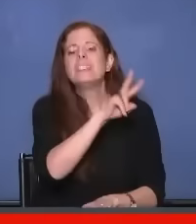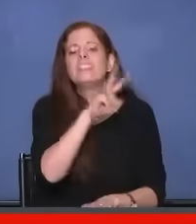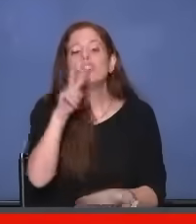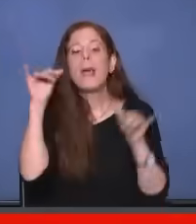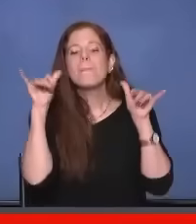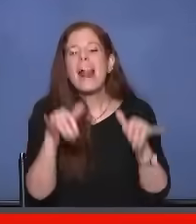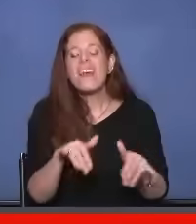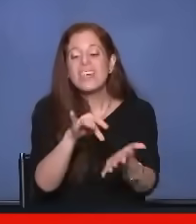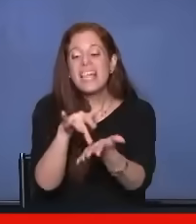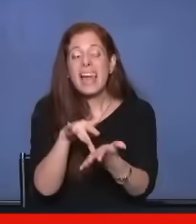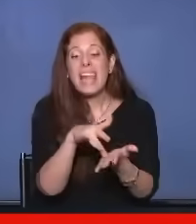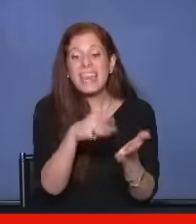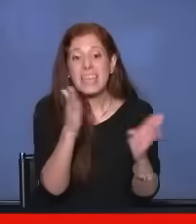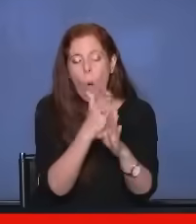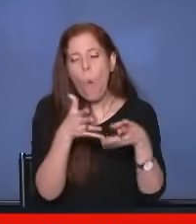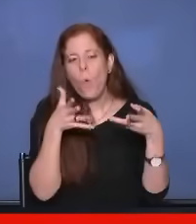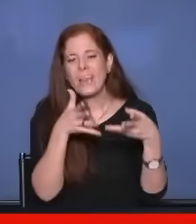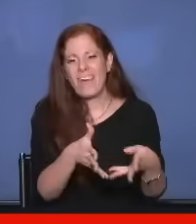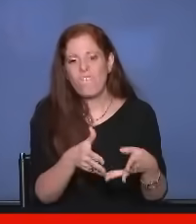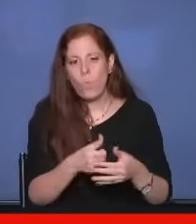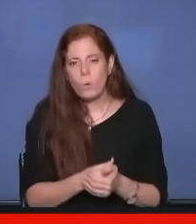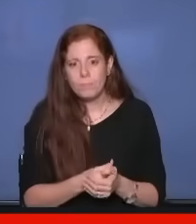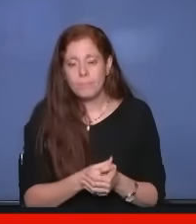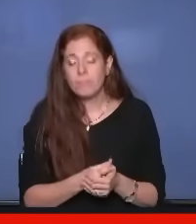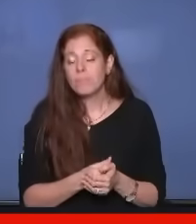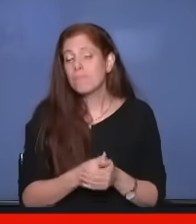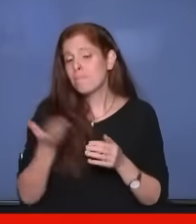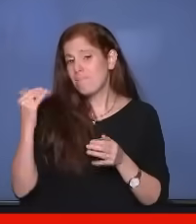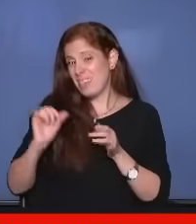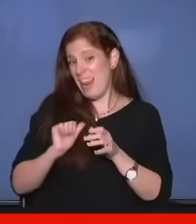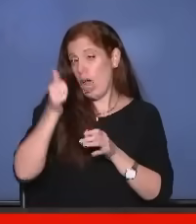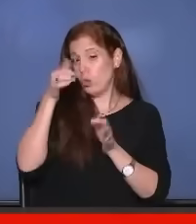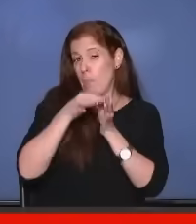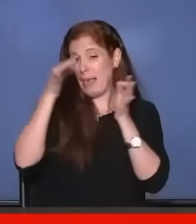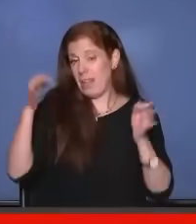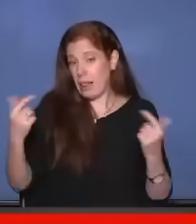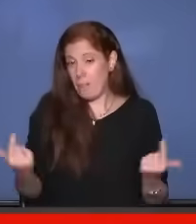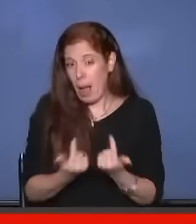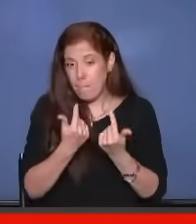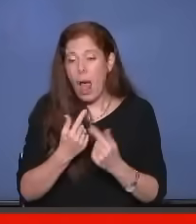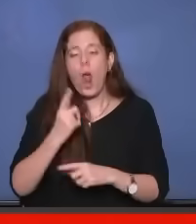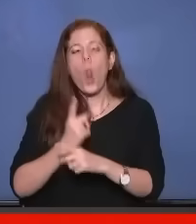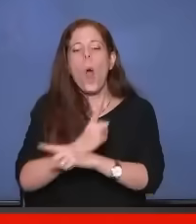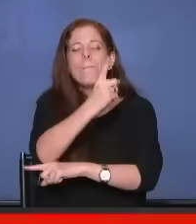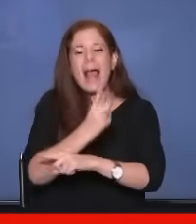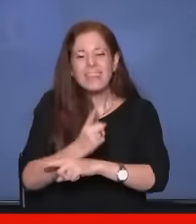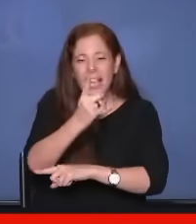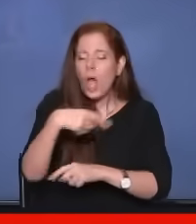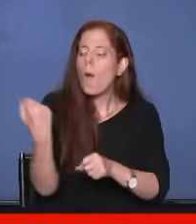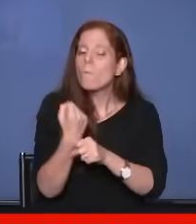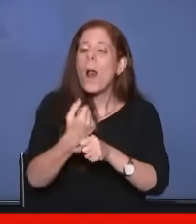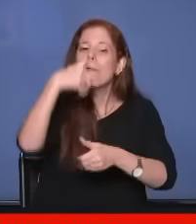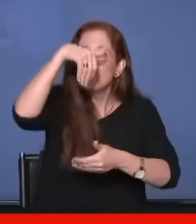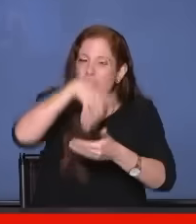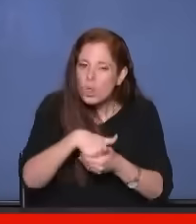אל ידי טרור לראשונה מתחילת המערכה לוחמי הארטילריה של חיל התותחנים פועלים בתוך